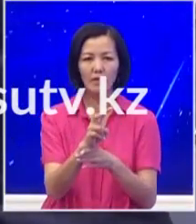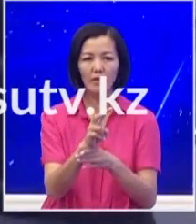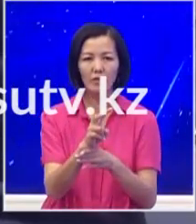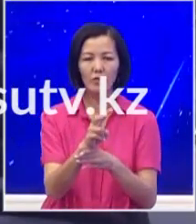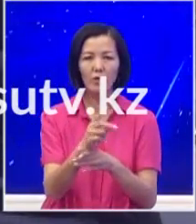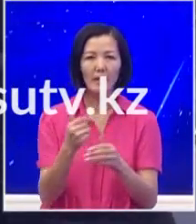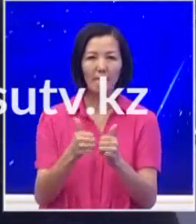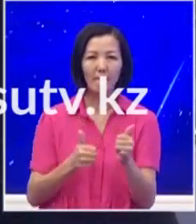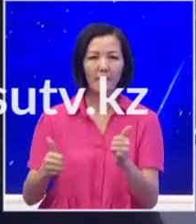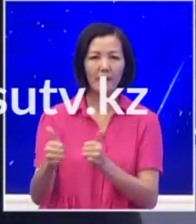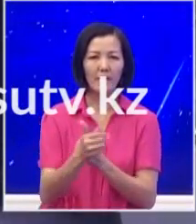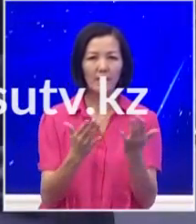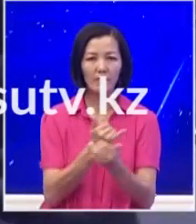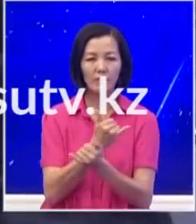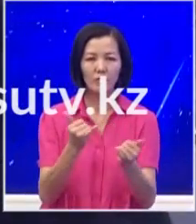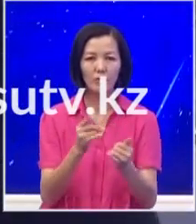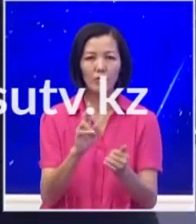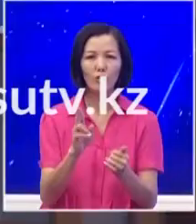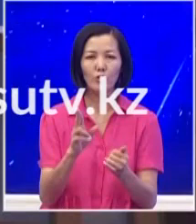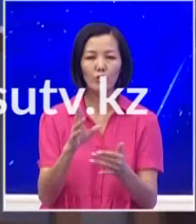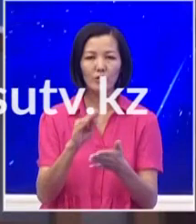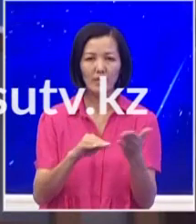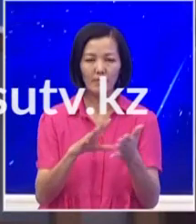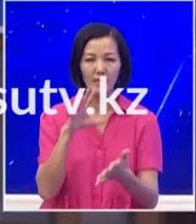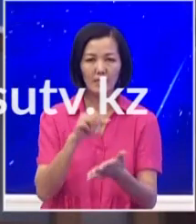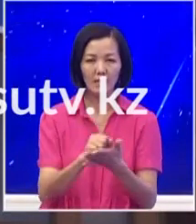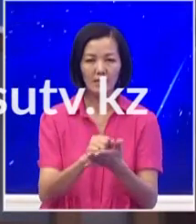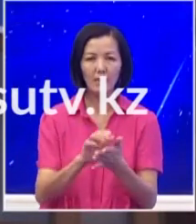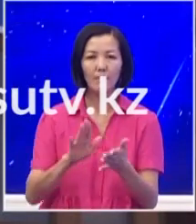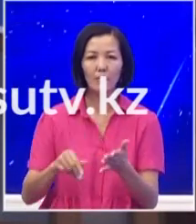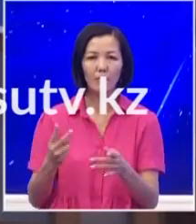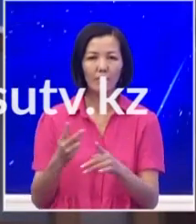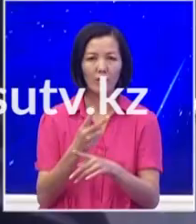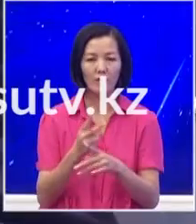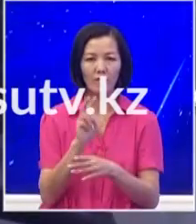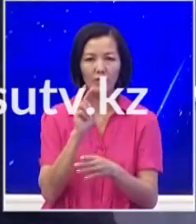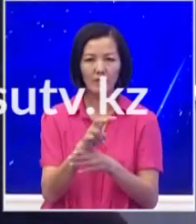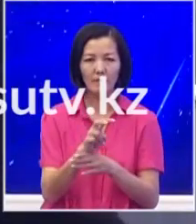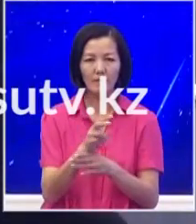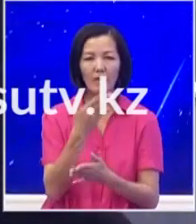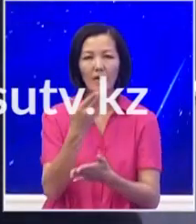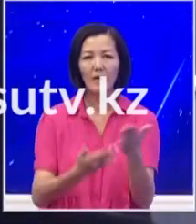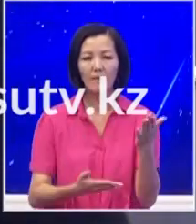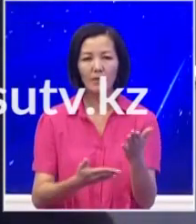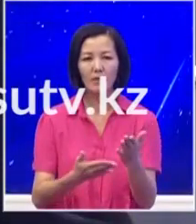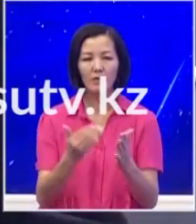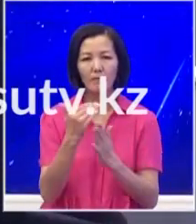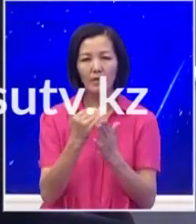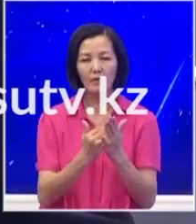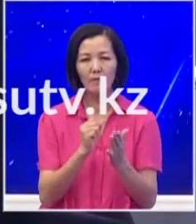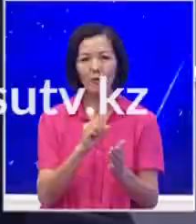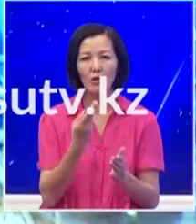приоритете, конечно, будет обслуживание того, кто уже записался. После него принимают тех лиц, кто пришел, обратившись через программу АШИК.